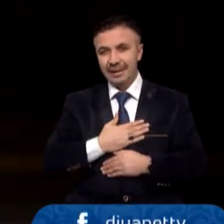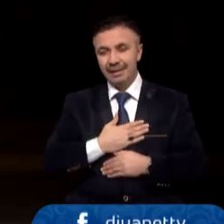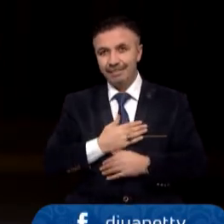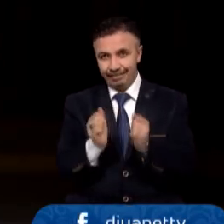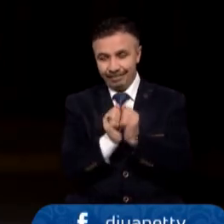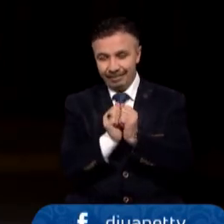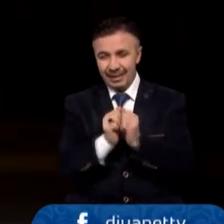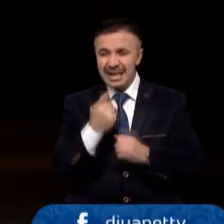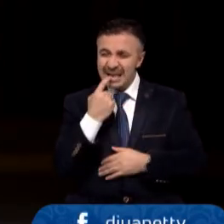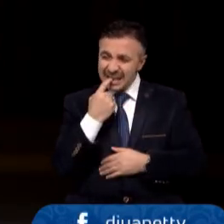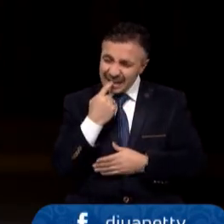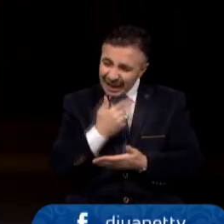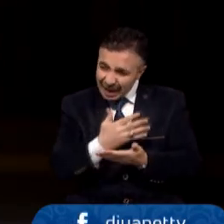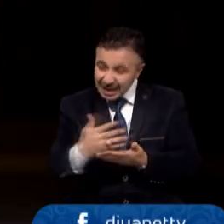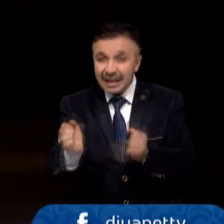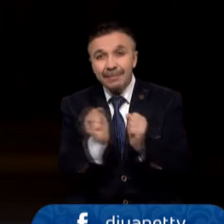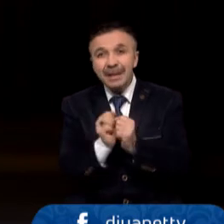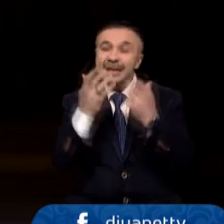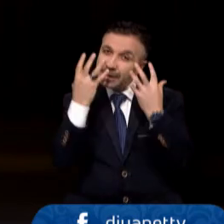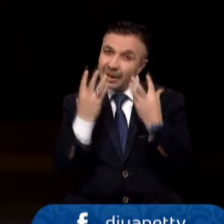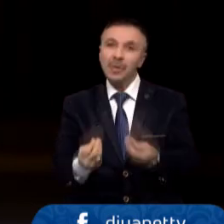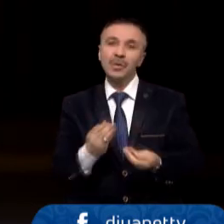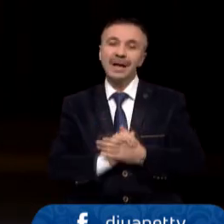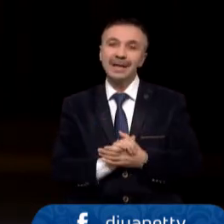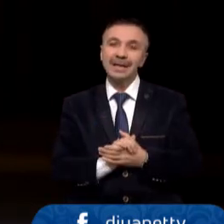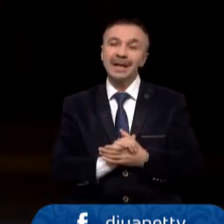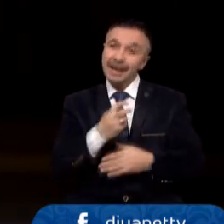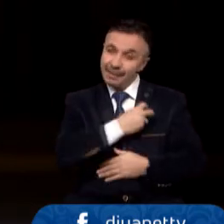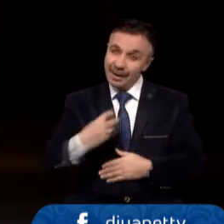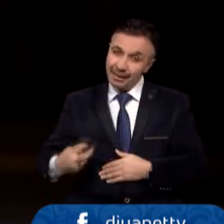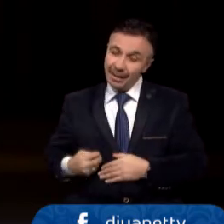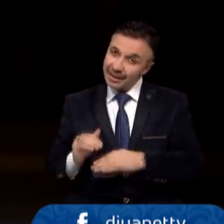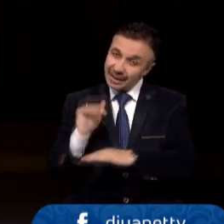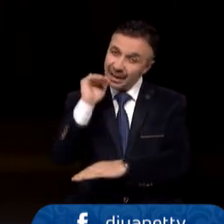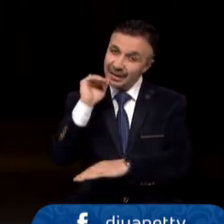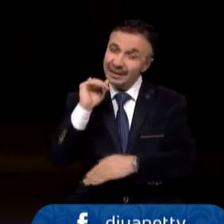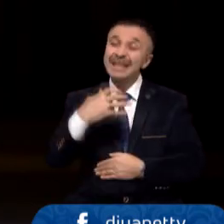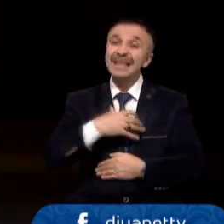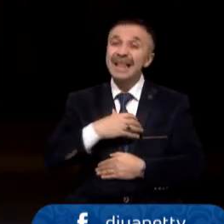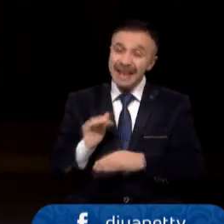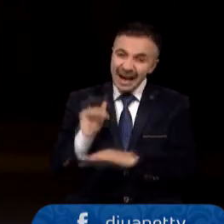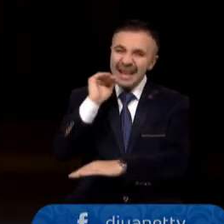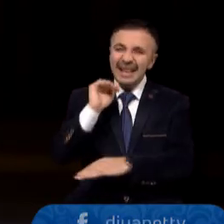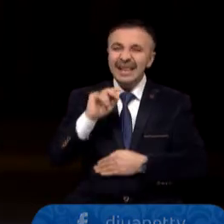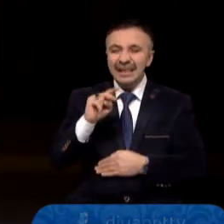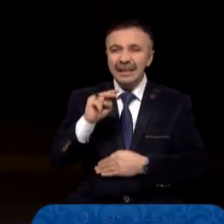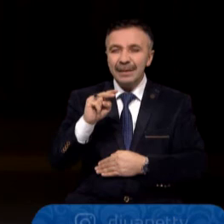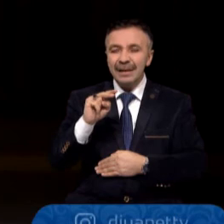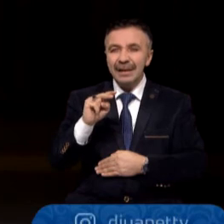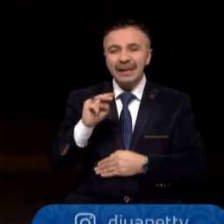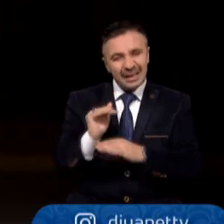Efendimiz L yıllarca beraber olmuşlar onun hayatını kendi hayatlarına